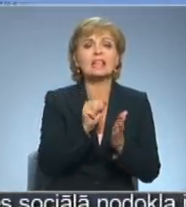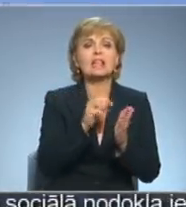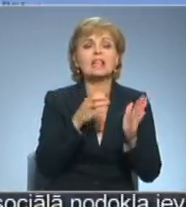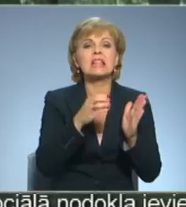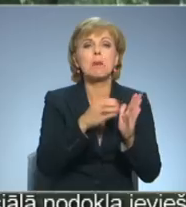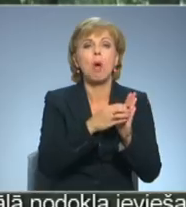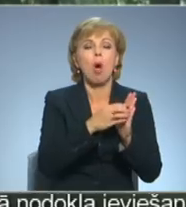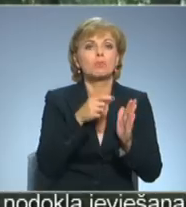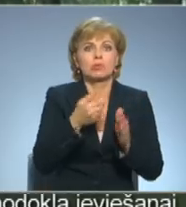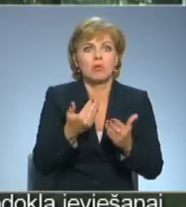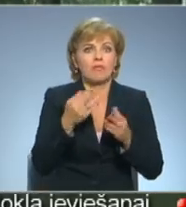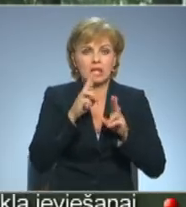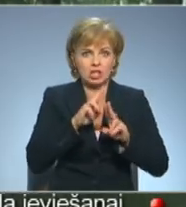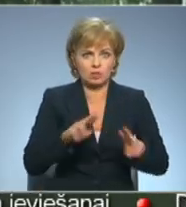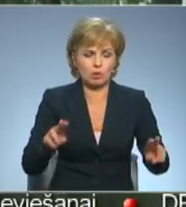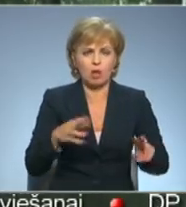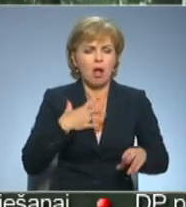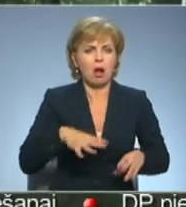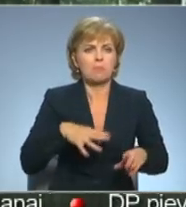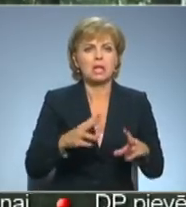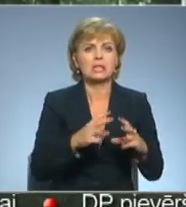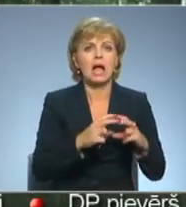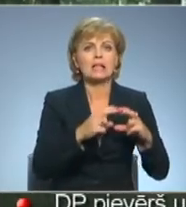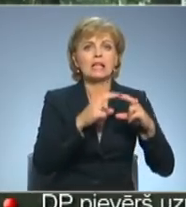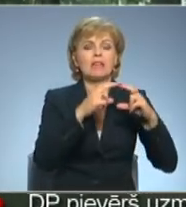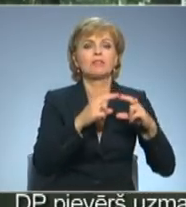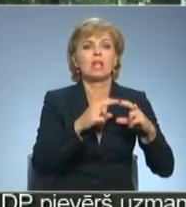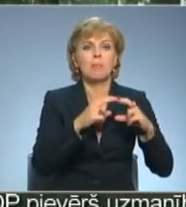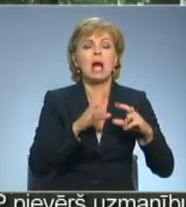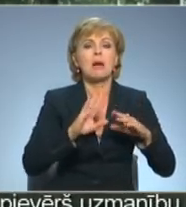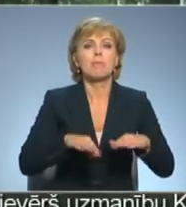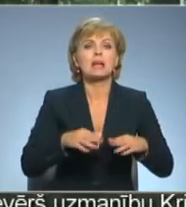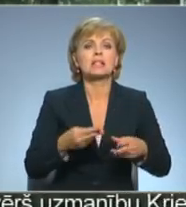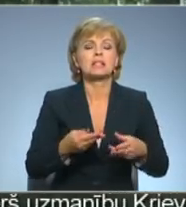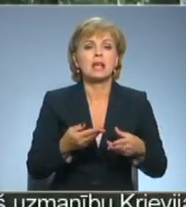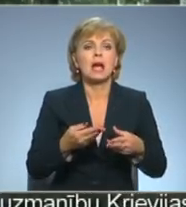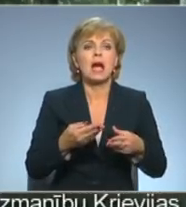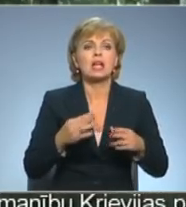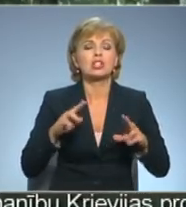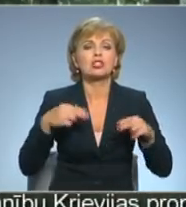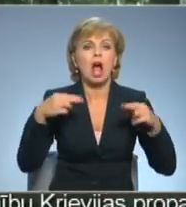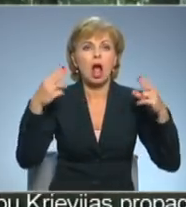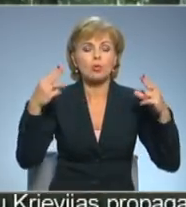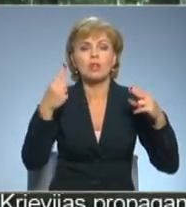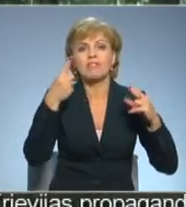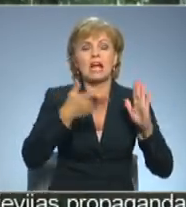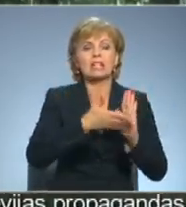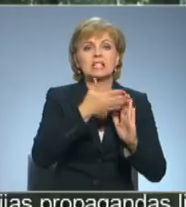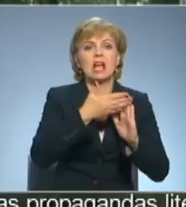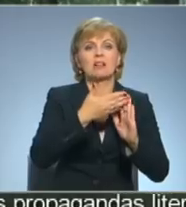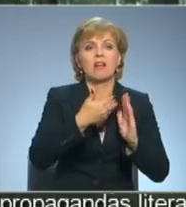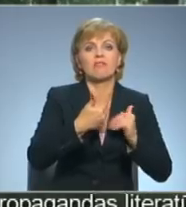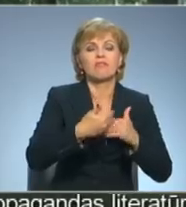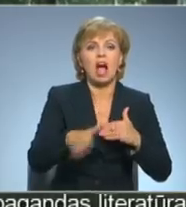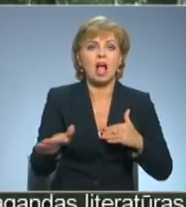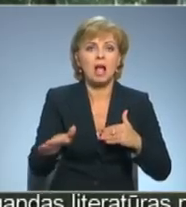ka lifts darbojas ar paceltām tām žalūzijām. Nu, trīs sienas, viena siena ir vaļā.